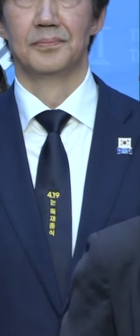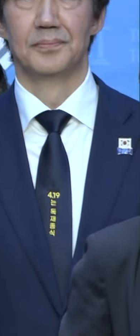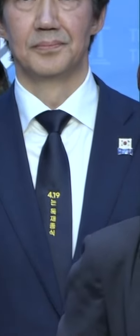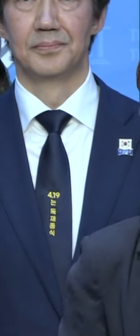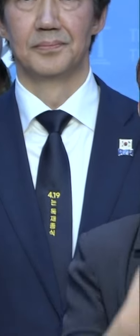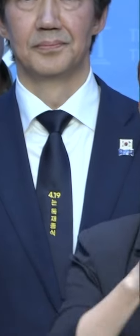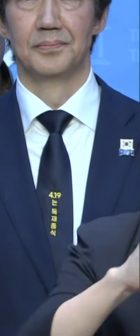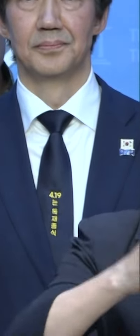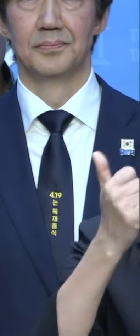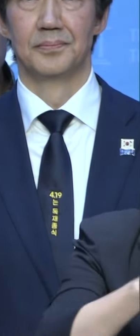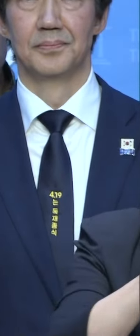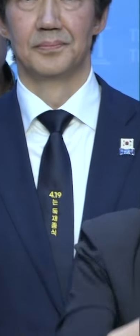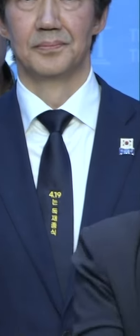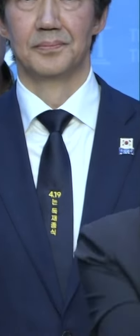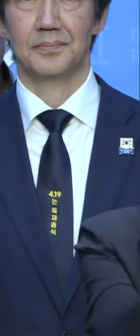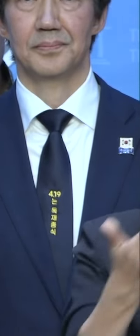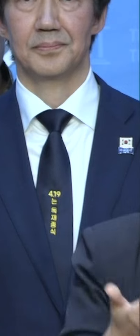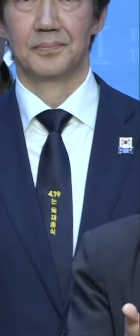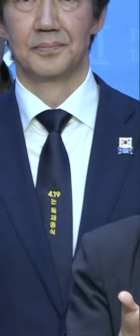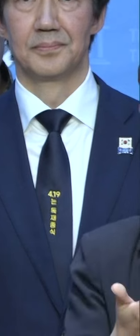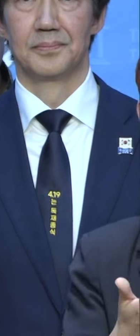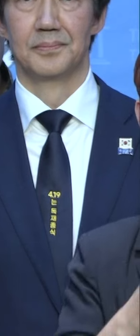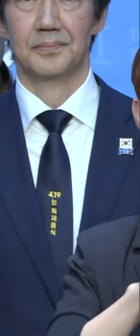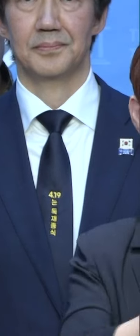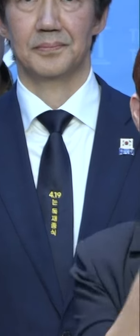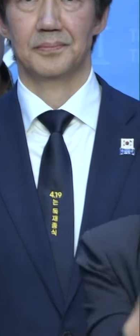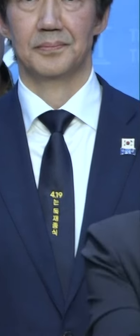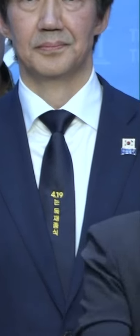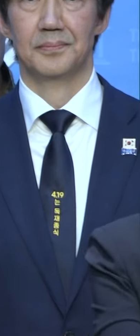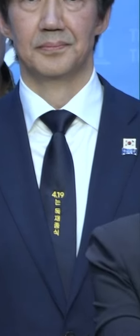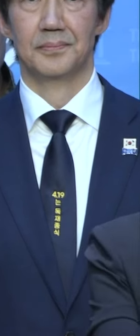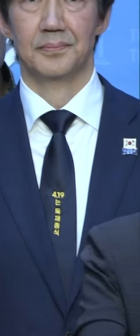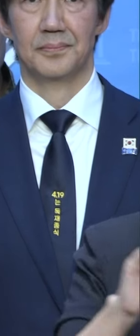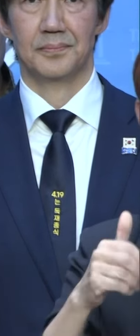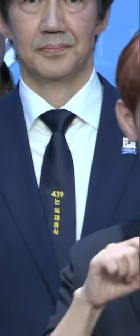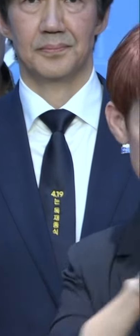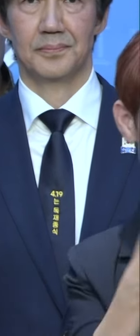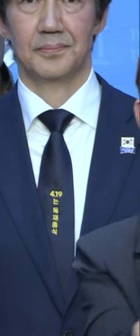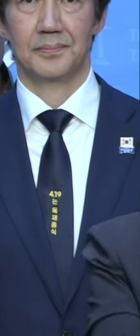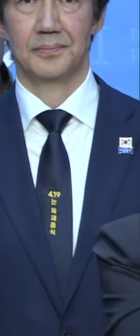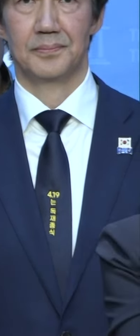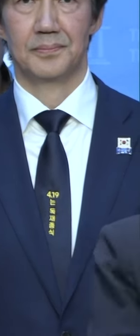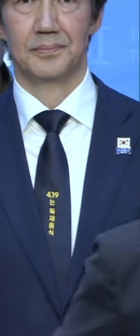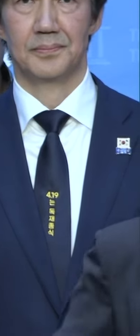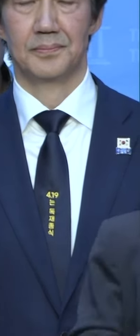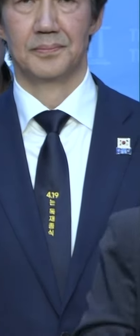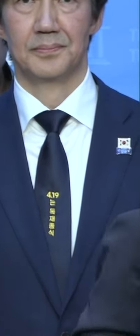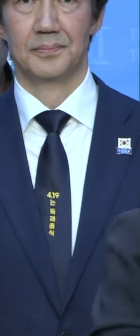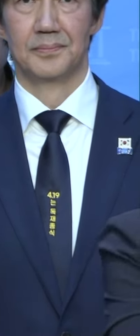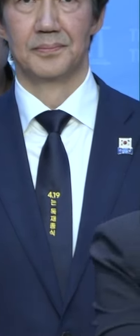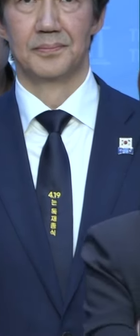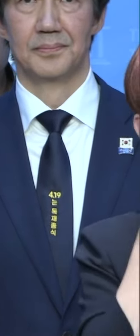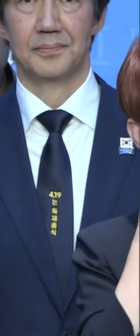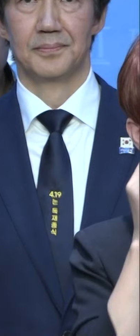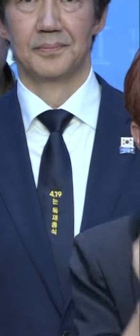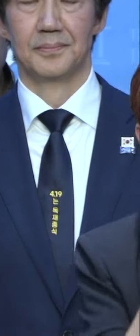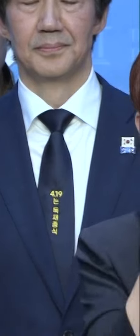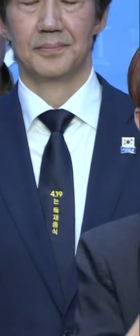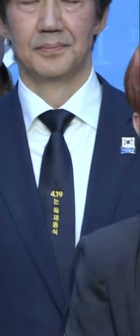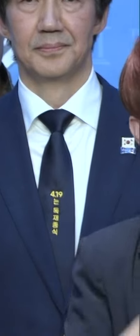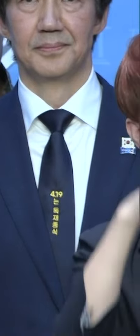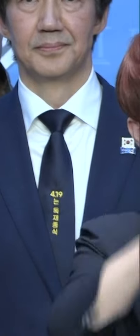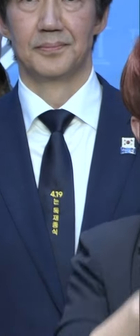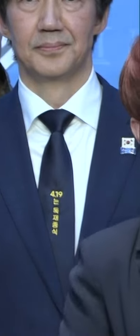국회에서 여러분이 심판 받았던 이유 어쩌면 이런 사안에 있어 가지고 용기 있게 목소리 내지 못한 이유겠지만